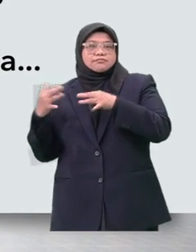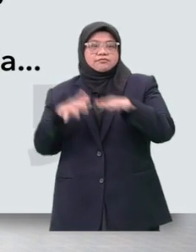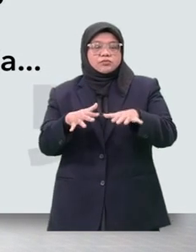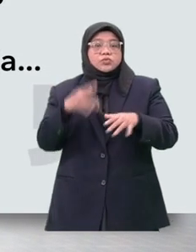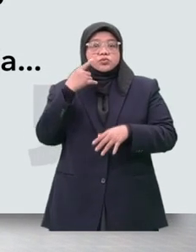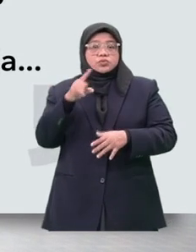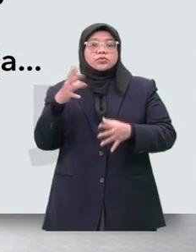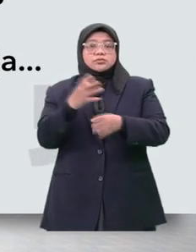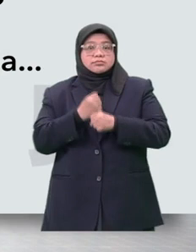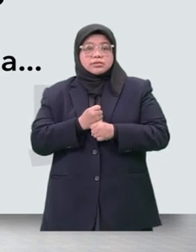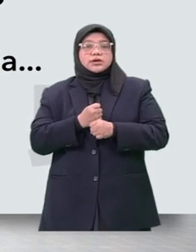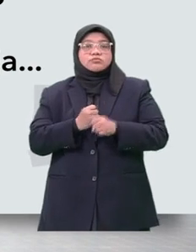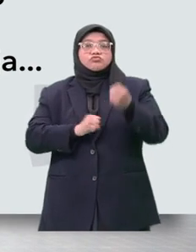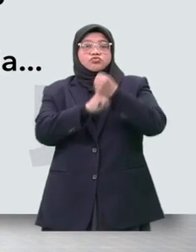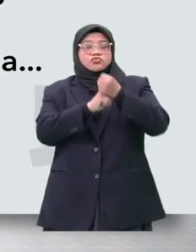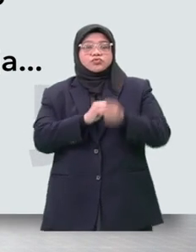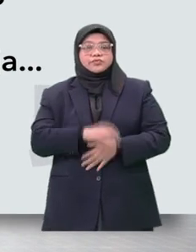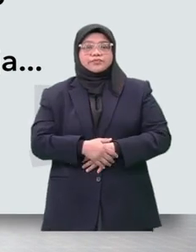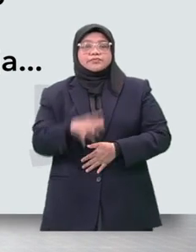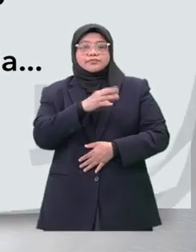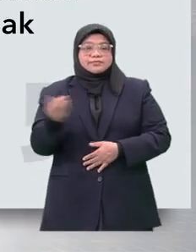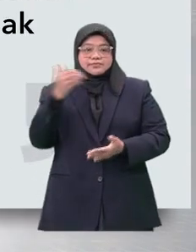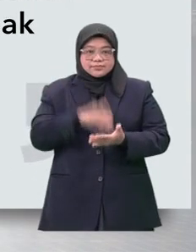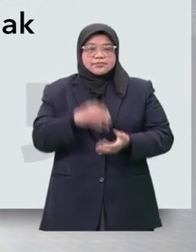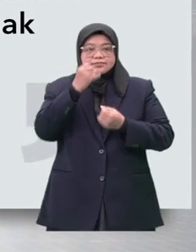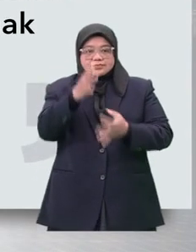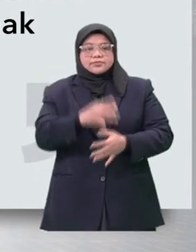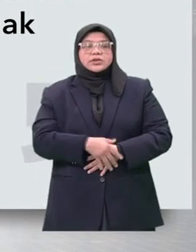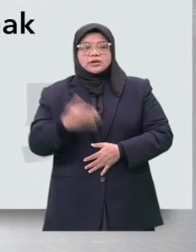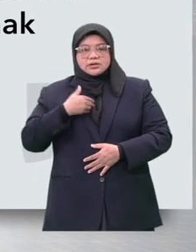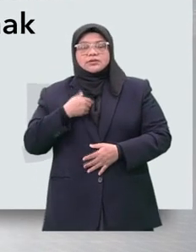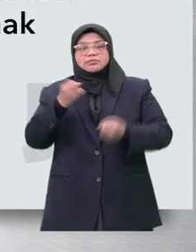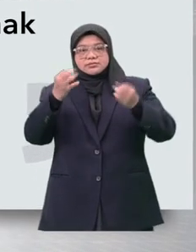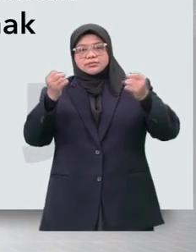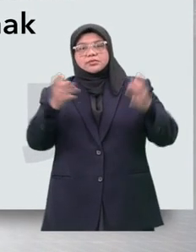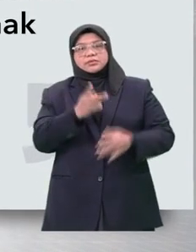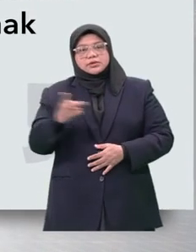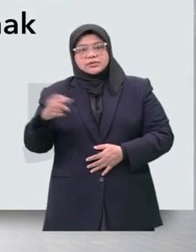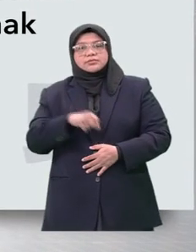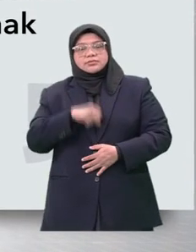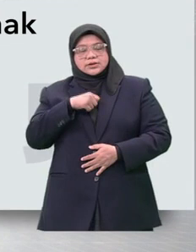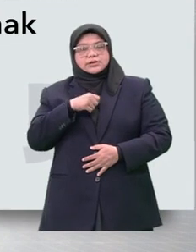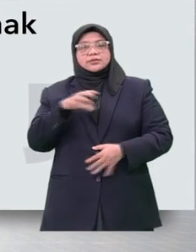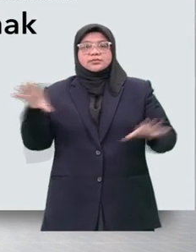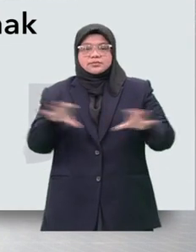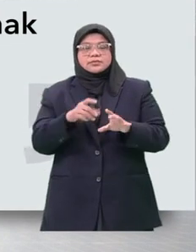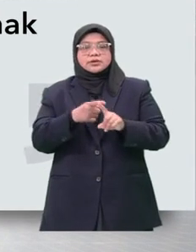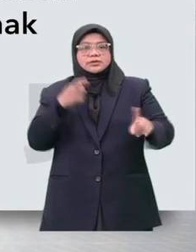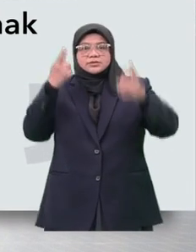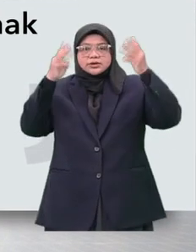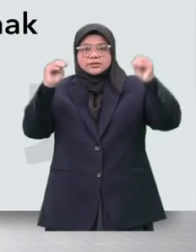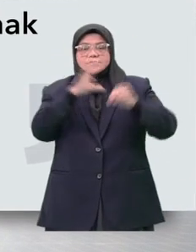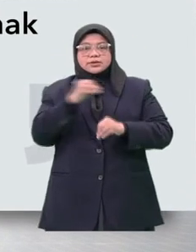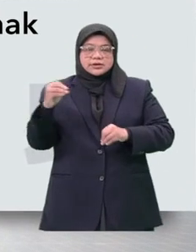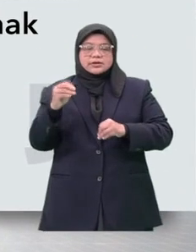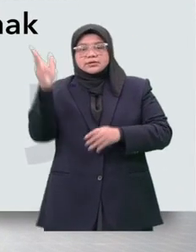memastikan dapatkan berpihak kepada mereka beliau bagaimanapun berkata terdapat banyak perkara membangkitkan yang dilakukan oleh pendanaan menteri dan kerajaan